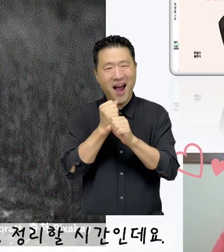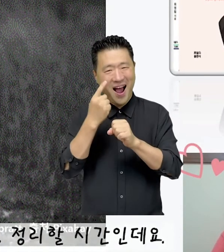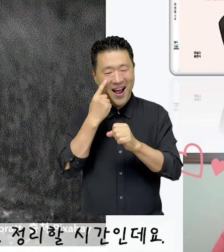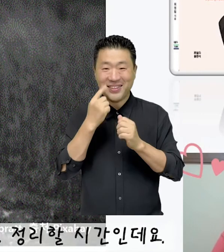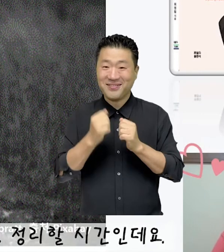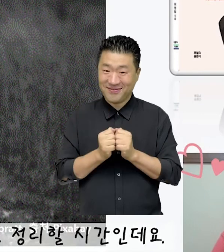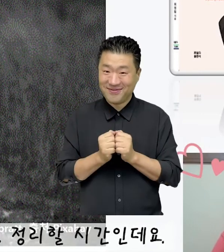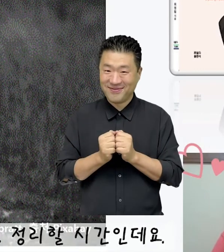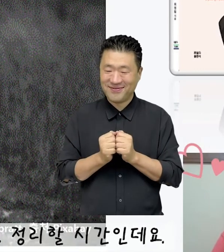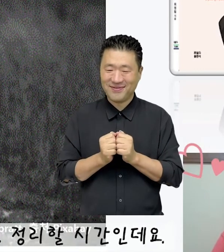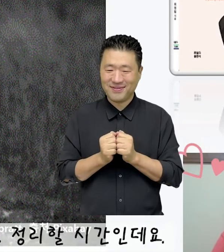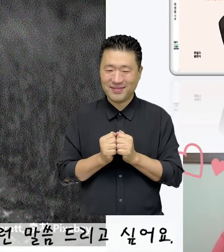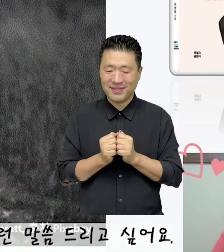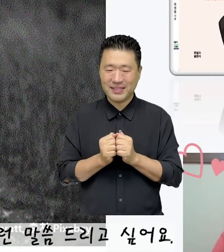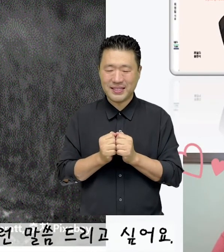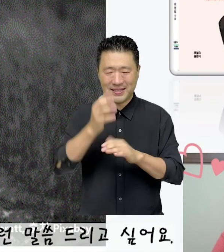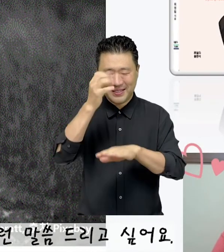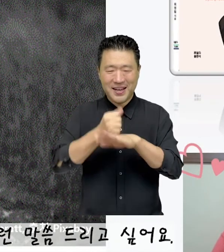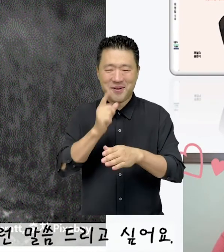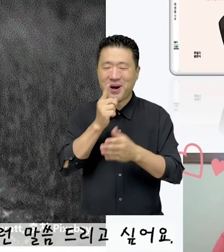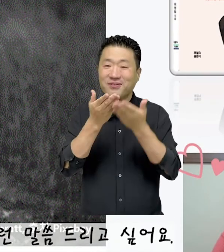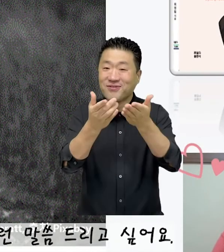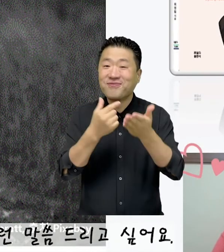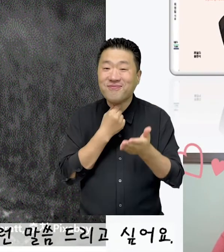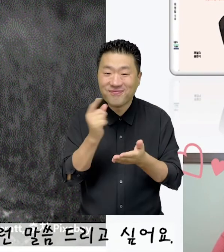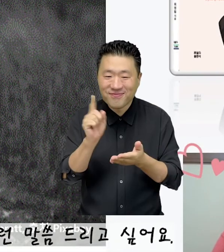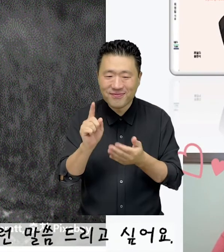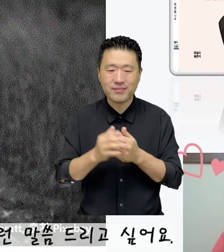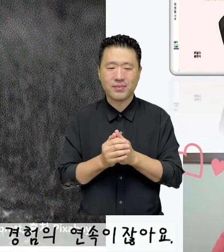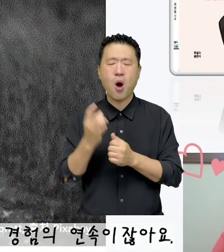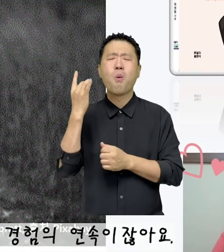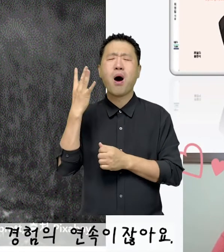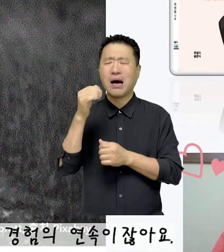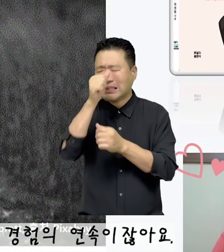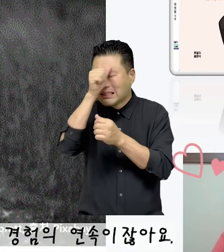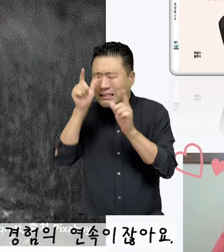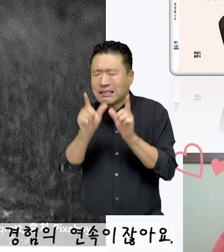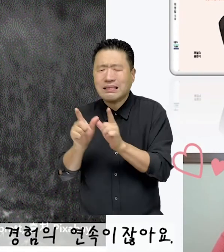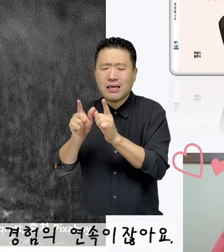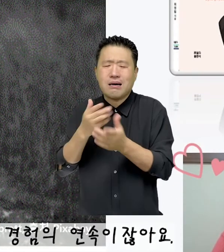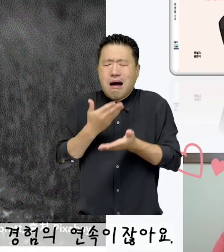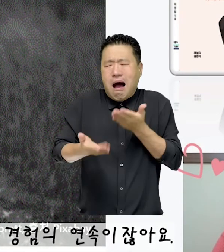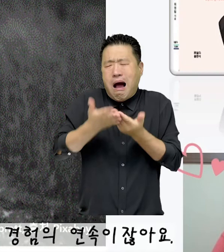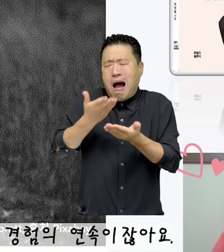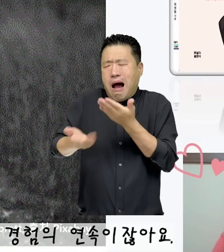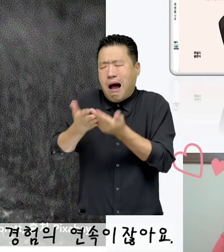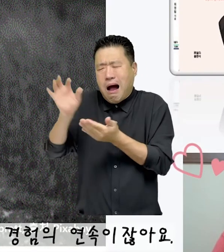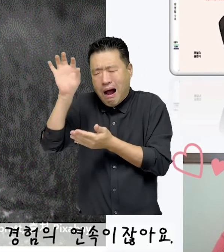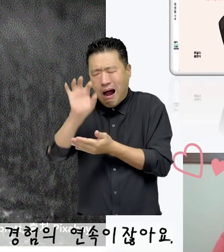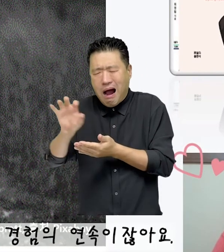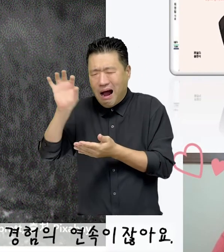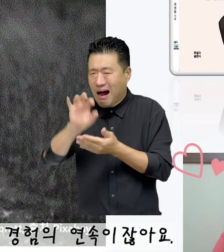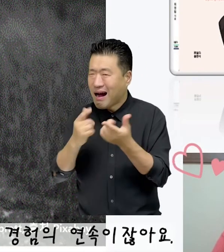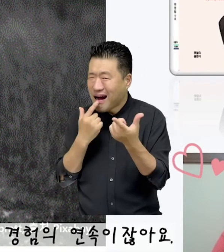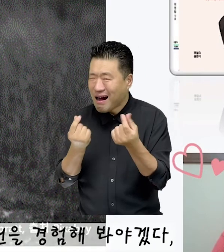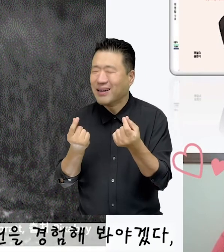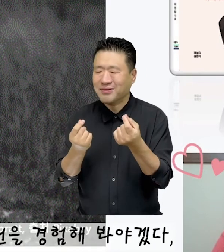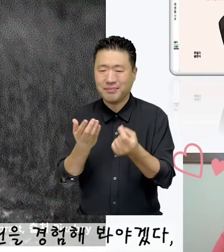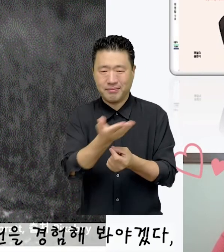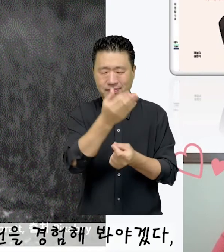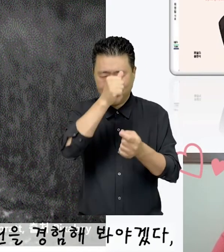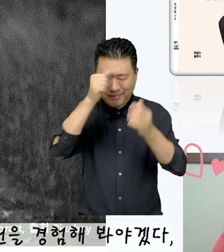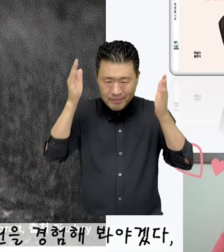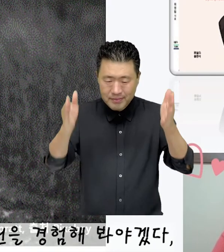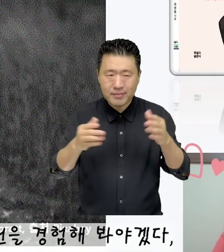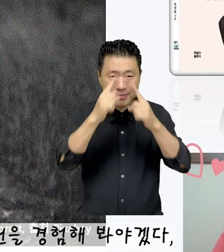영상을 정리할 시간인데요. 이런 말씀을 드리고 싶어요. 원래 인생이라는 게 경험의 연속이잖아요.